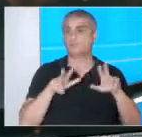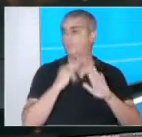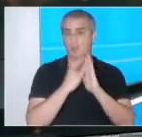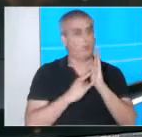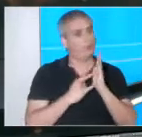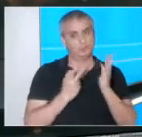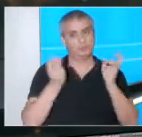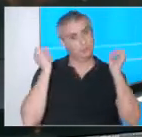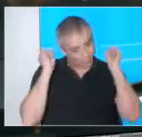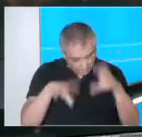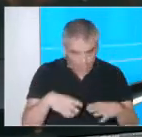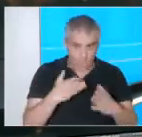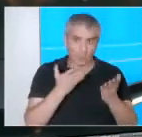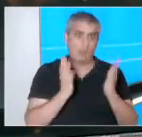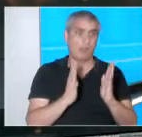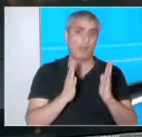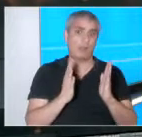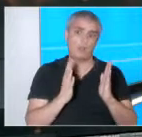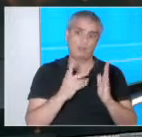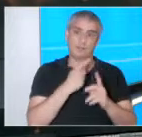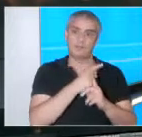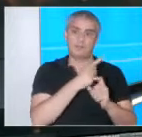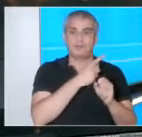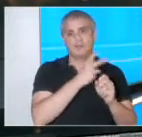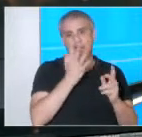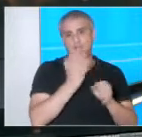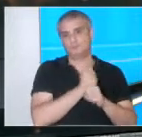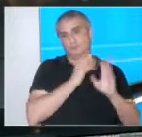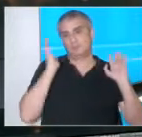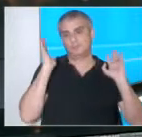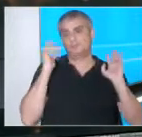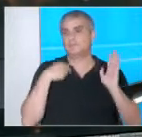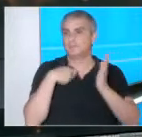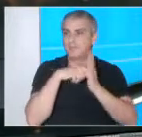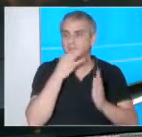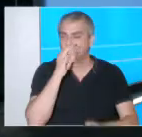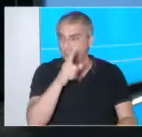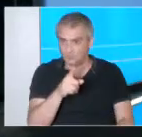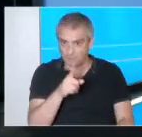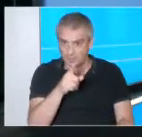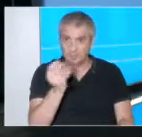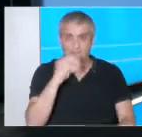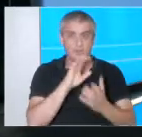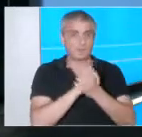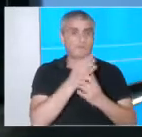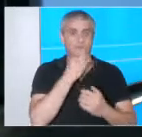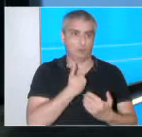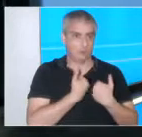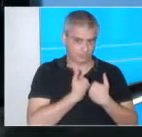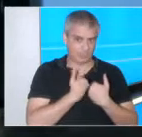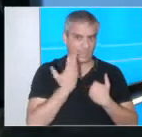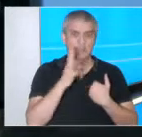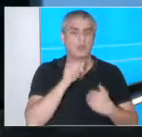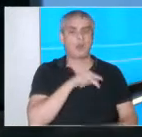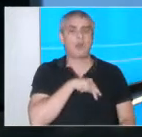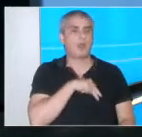חוק, זה מצב הרבה יותר גרוע, ככה צדיקים זוכים ומלאכתם נעשה את זה. אני אתקן את השאלה שלך, אתה ועוד חברים שאלו אותי, איך אתה לוקח